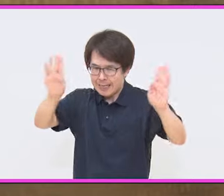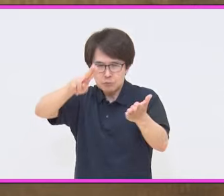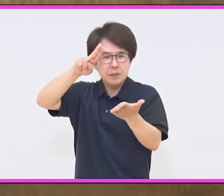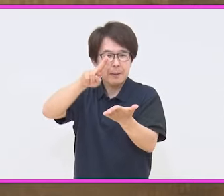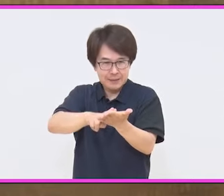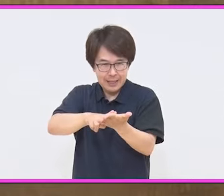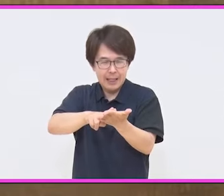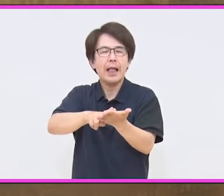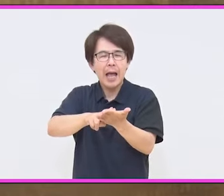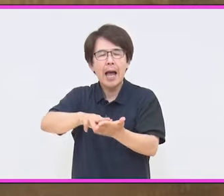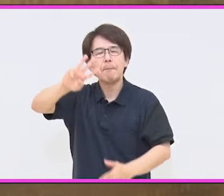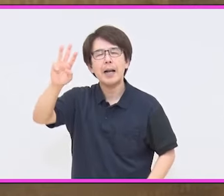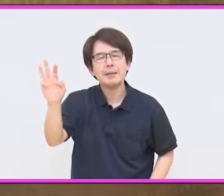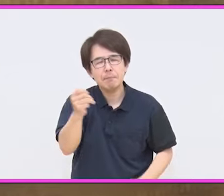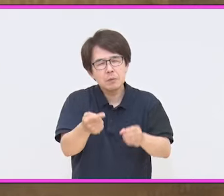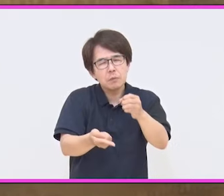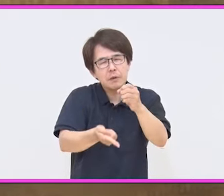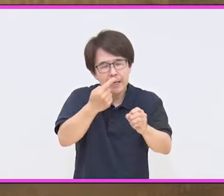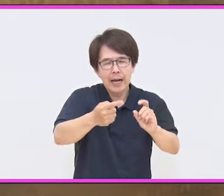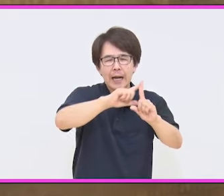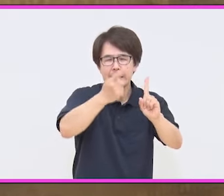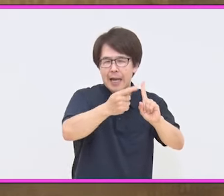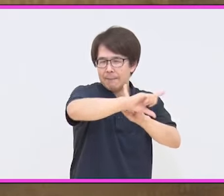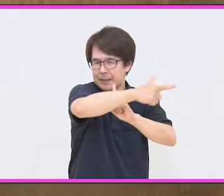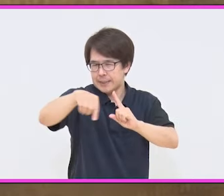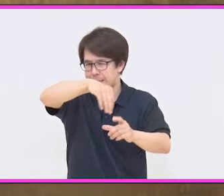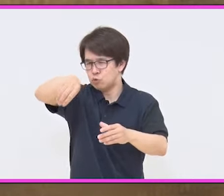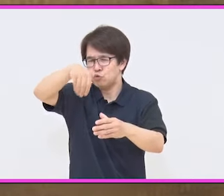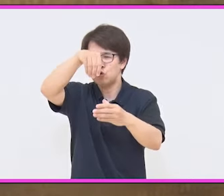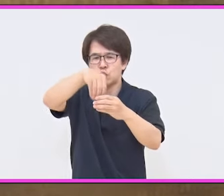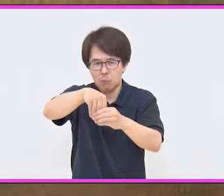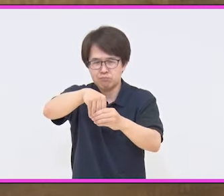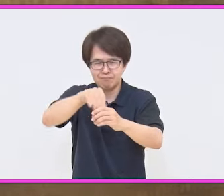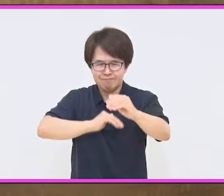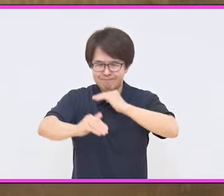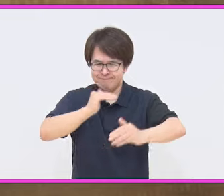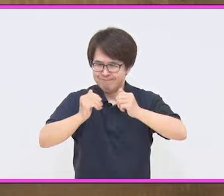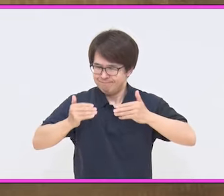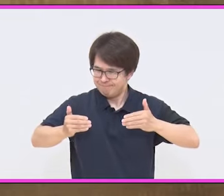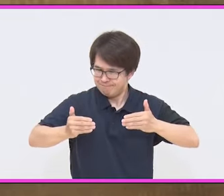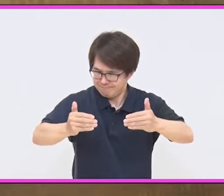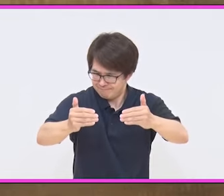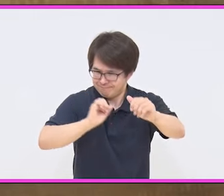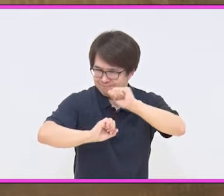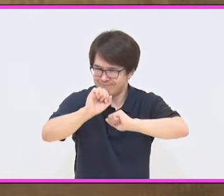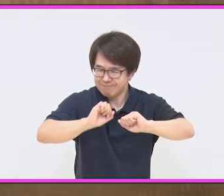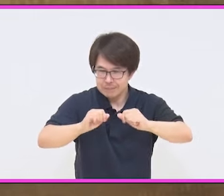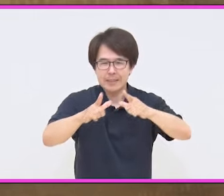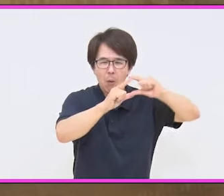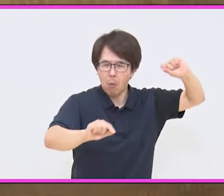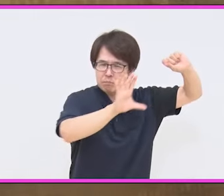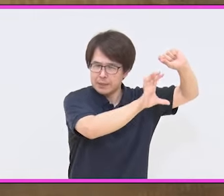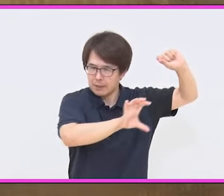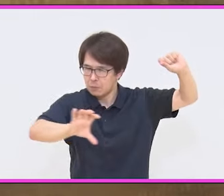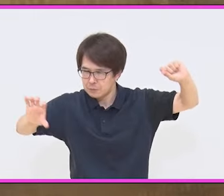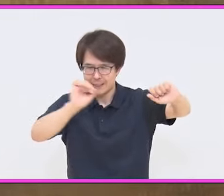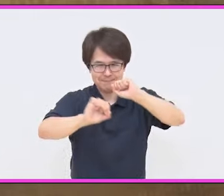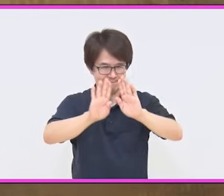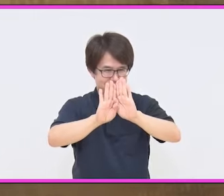機にダイバーシティ&インクルージョンを推進する動きが加速し、日本全国でその取り組みが見られるようになりました